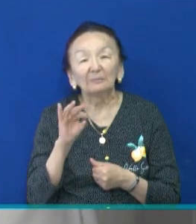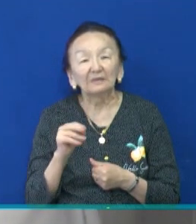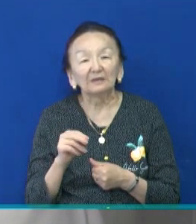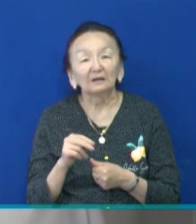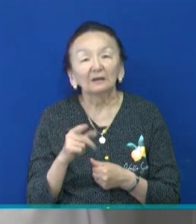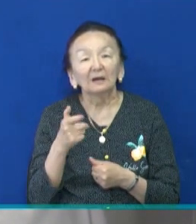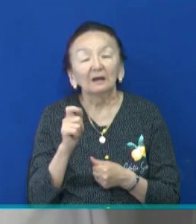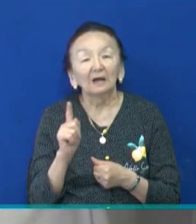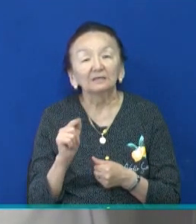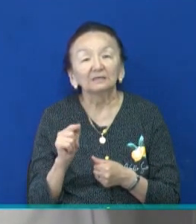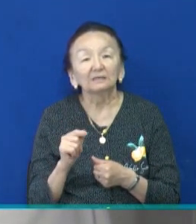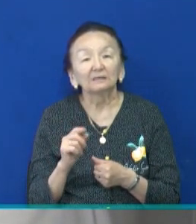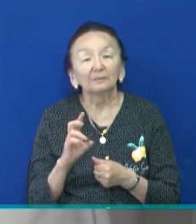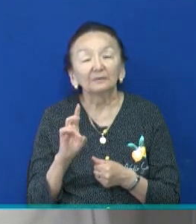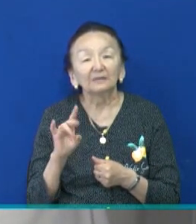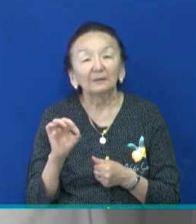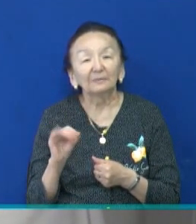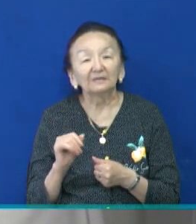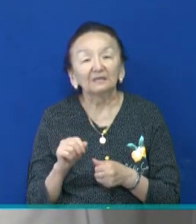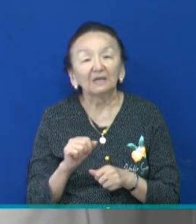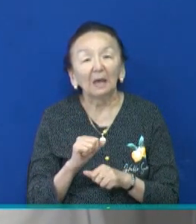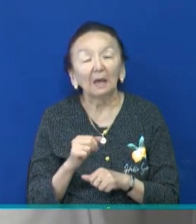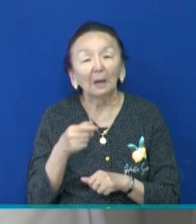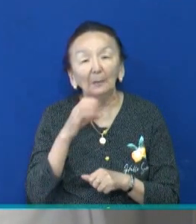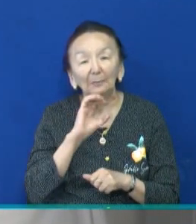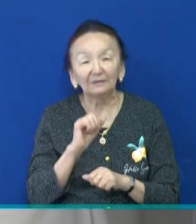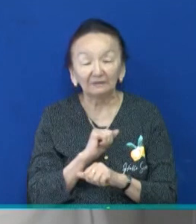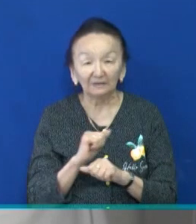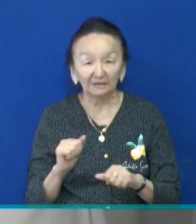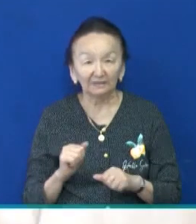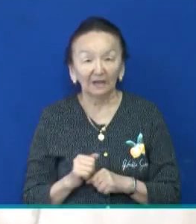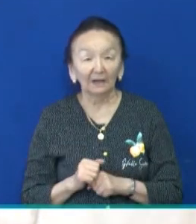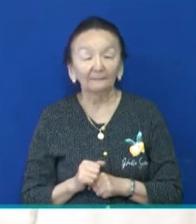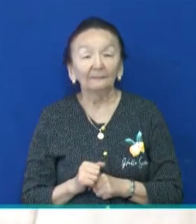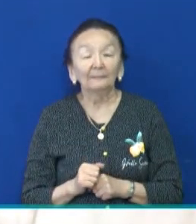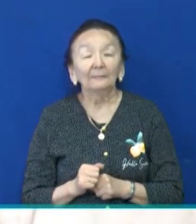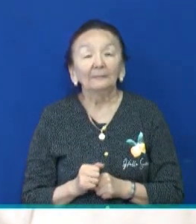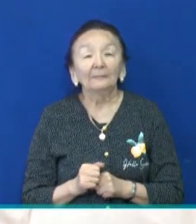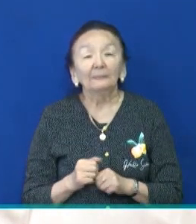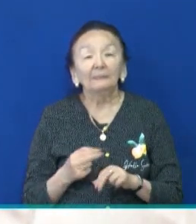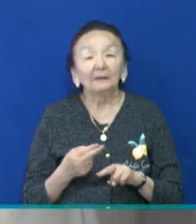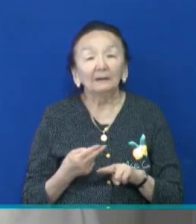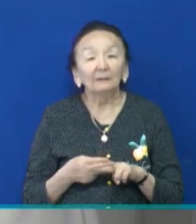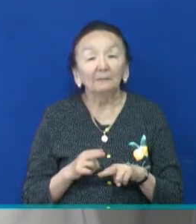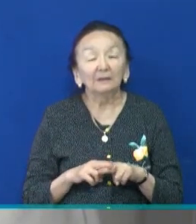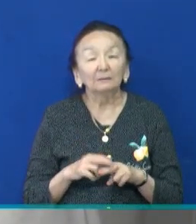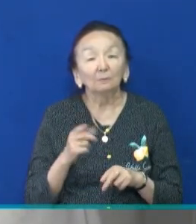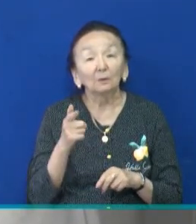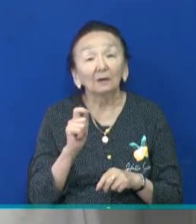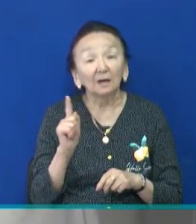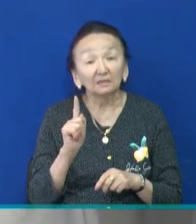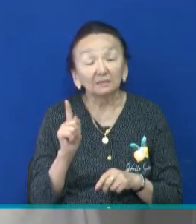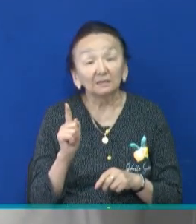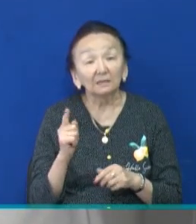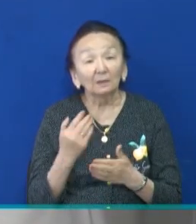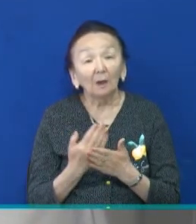сударды қолданудың бәріне біздің өзіміздің ағзамызды үйреткендіктен пайда болады. Енді газды напитоктардың